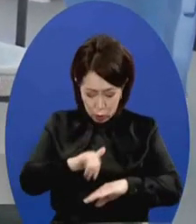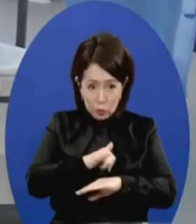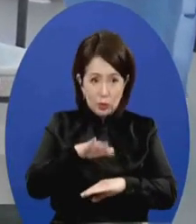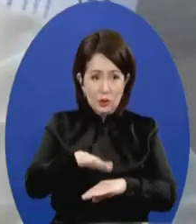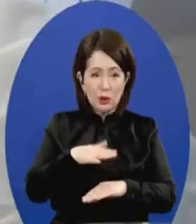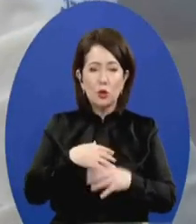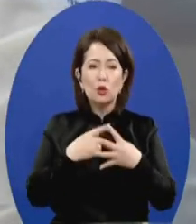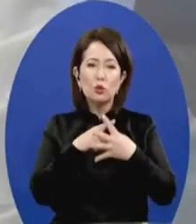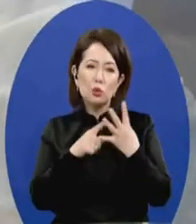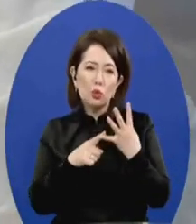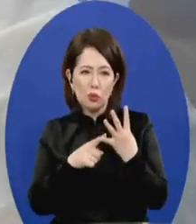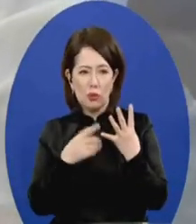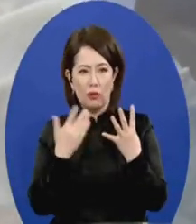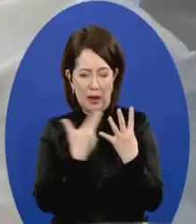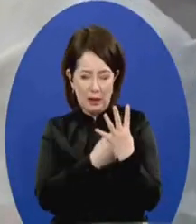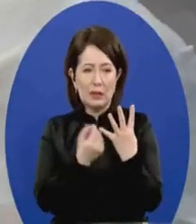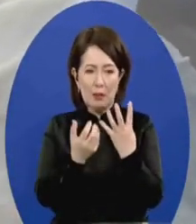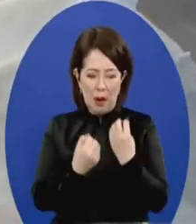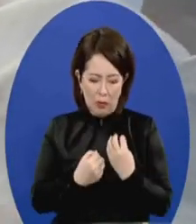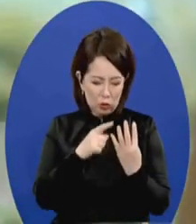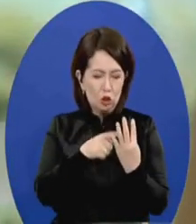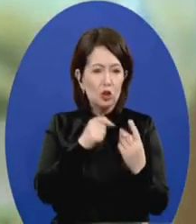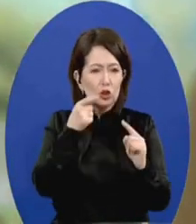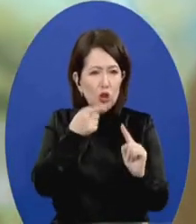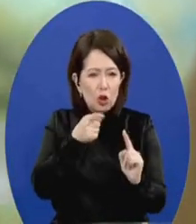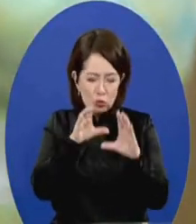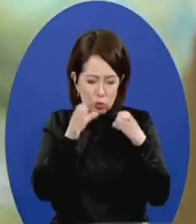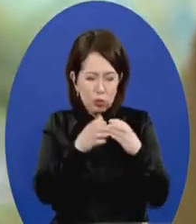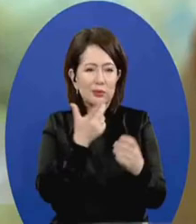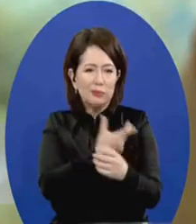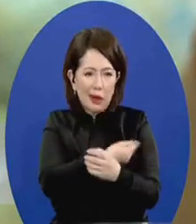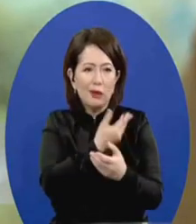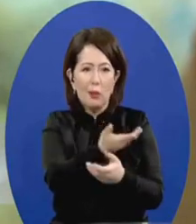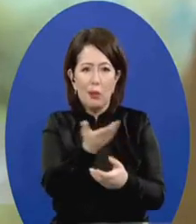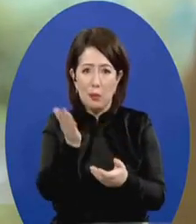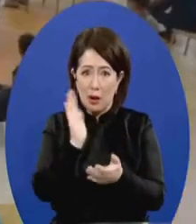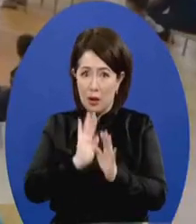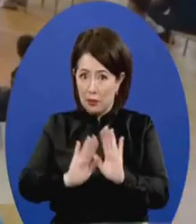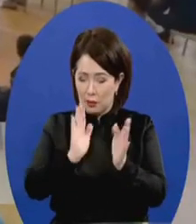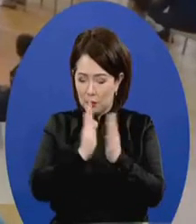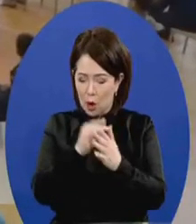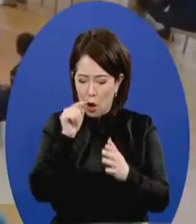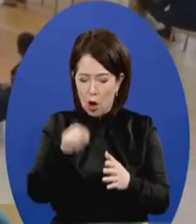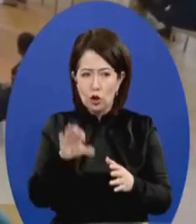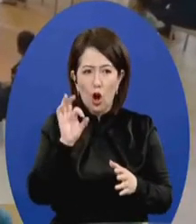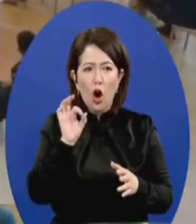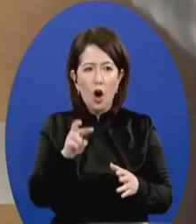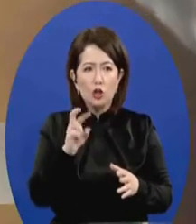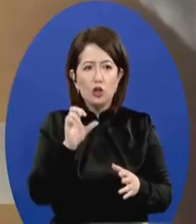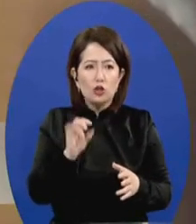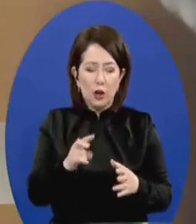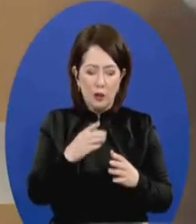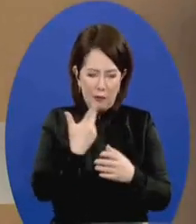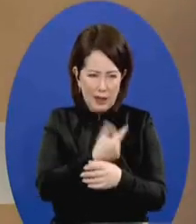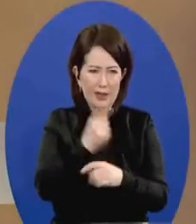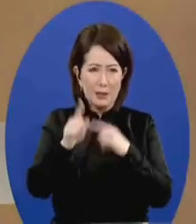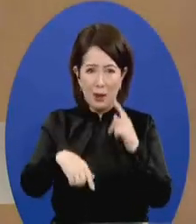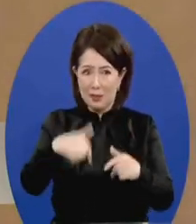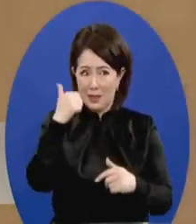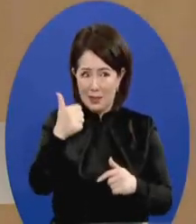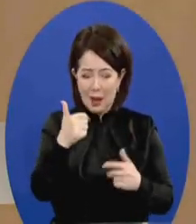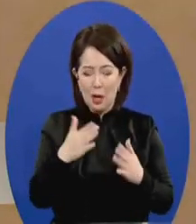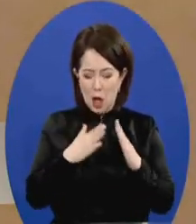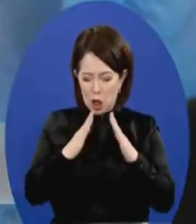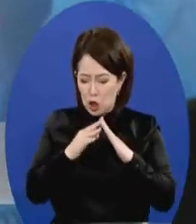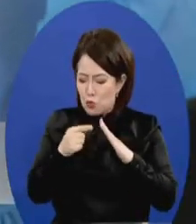улс 4 төрлийн вакциныг татан авч зорилттой хүн амаанд дархлаажуулаад байгаа. Өнөөгийн нөхцөлд олддож байгаа вакцинал хамгийн сайнд тооцогдох учраас